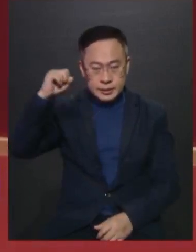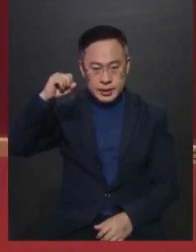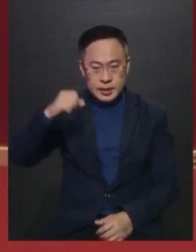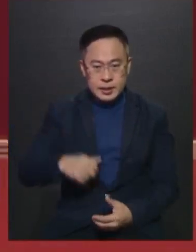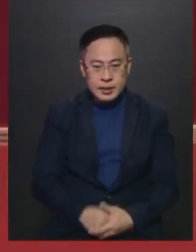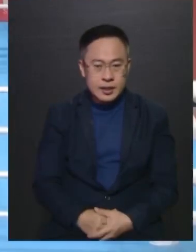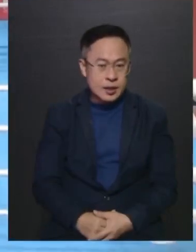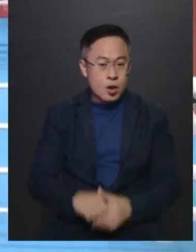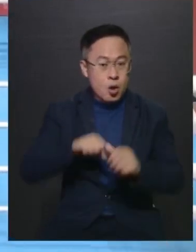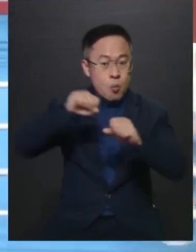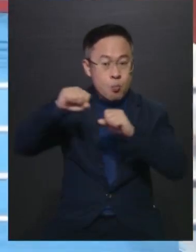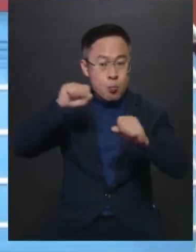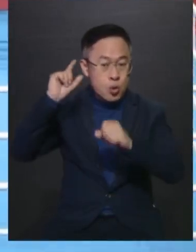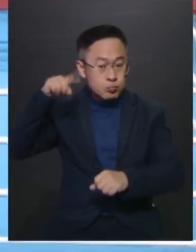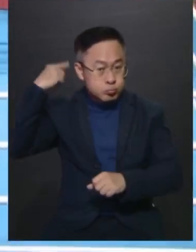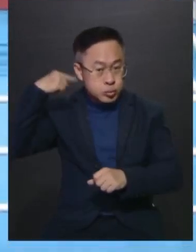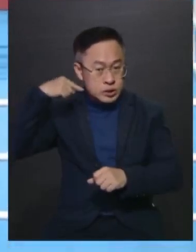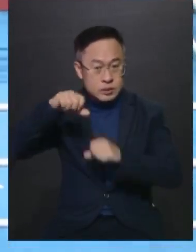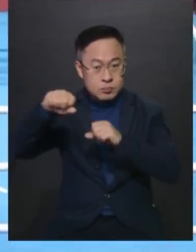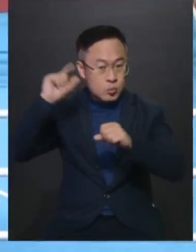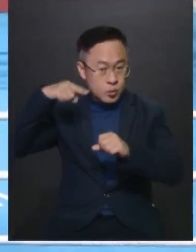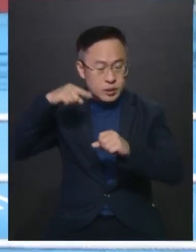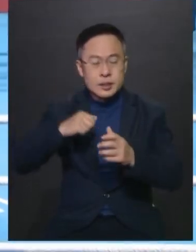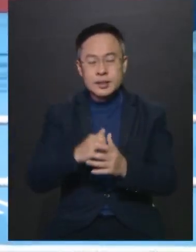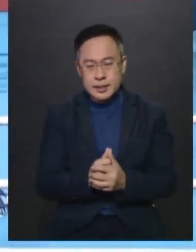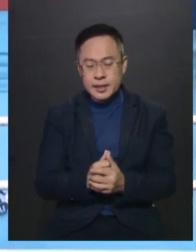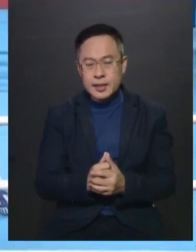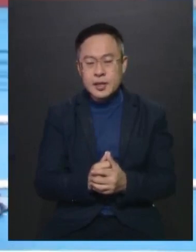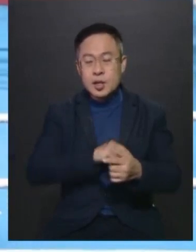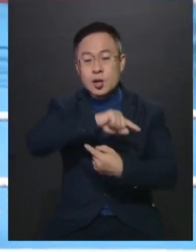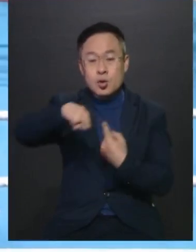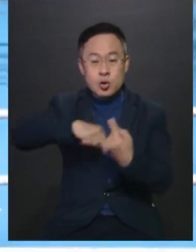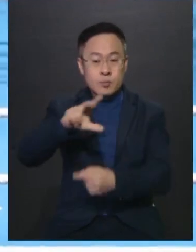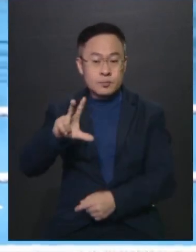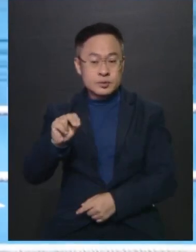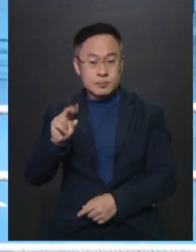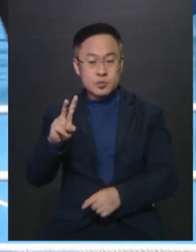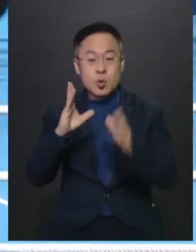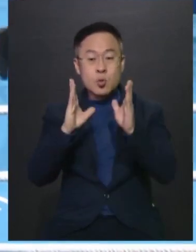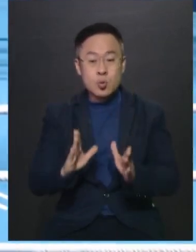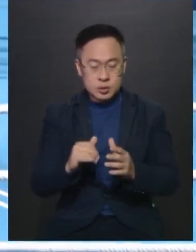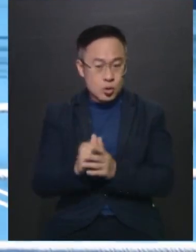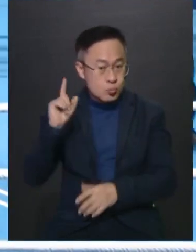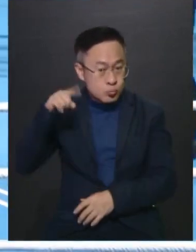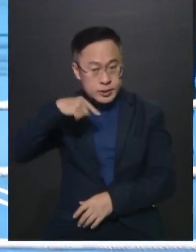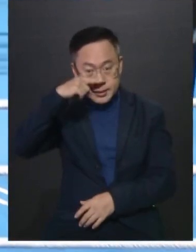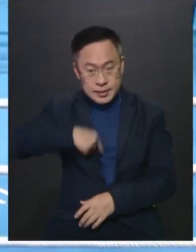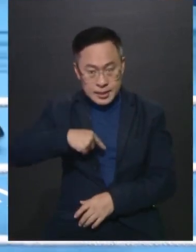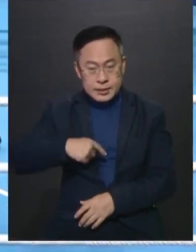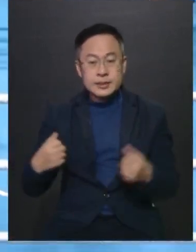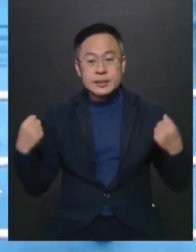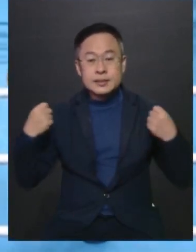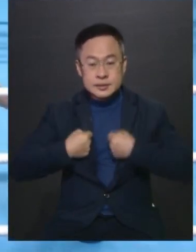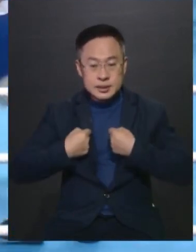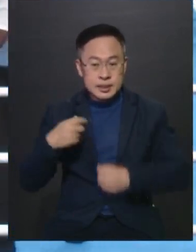มวยสากลสมัครเล่นหญิงครับรุ่นน้ำหนักไม่เกิน60กิโลกรัมครับรอบ32คนสุดท้ายนะฮะที่หางโจวยิมเนเซียมครับน้องเนยครับธนัญญาสมนะครับนักชกสาวไท